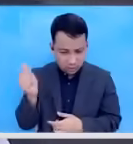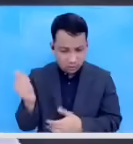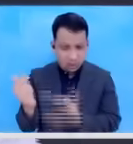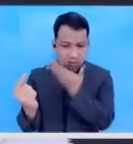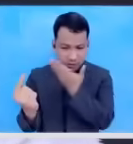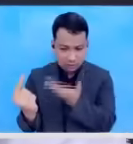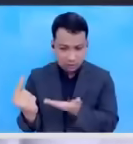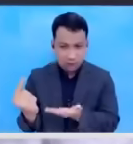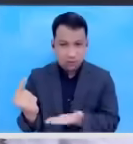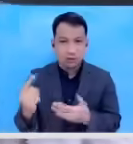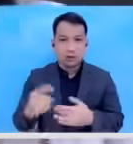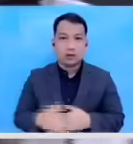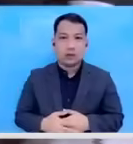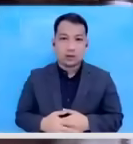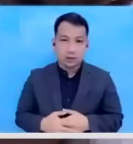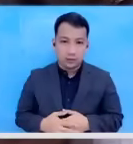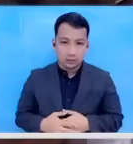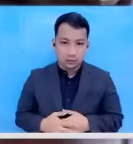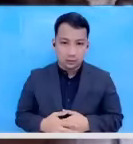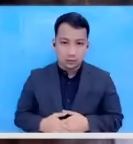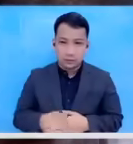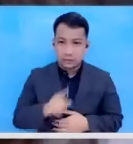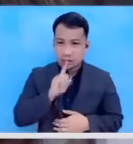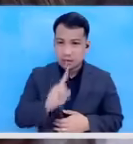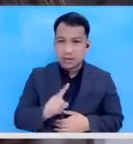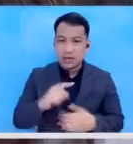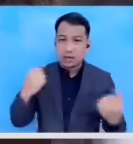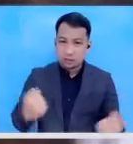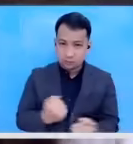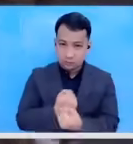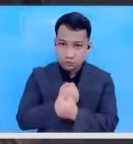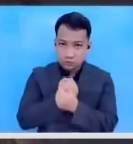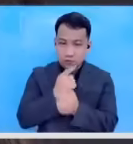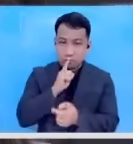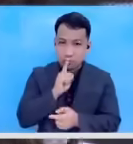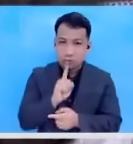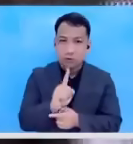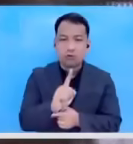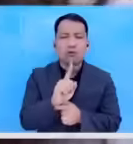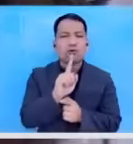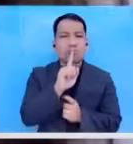lang ang minahal ng totoo.